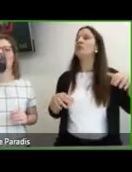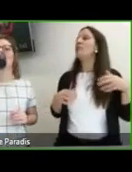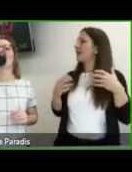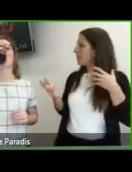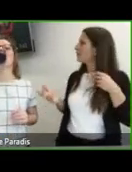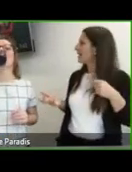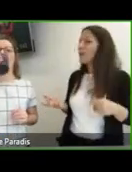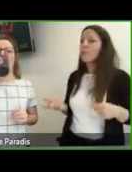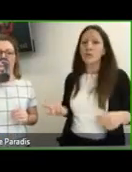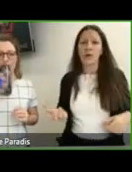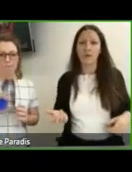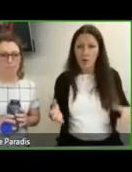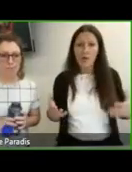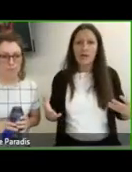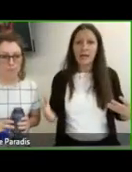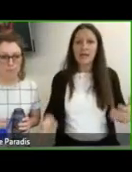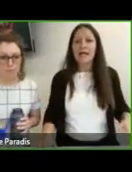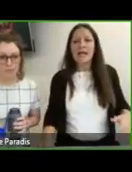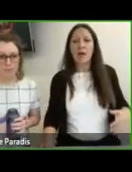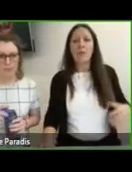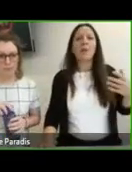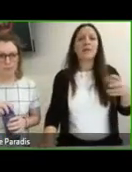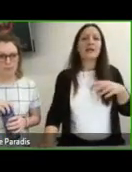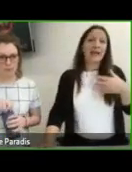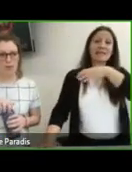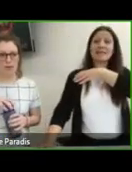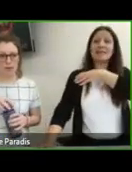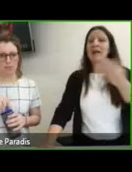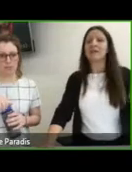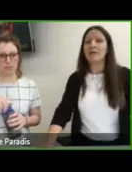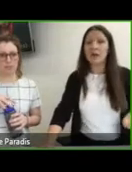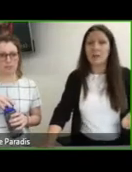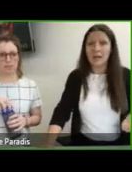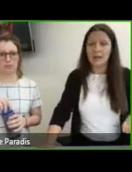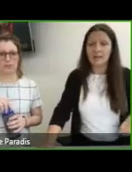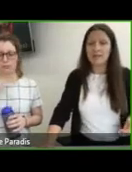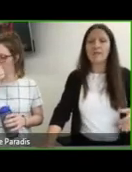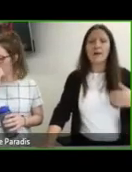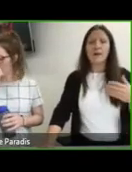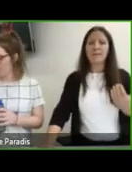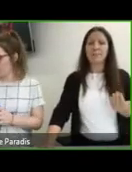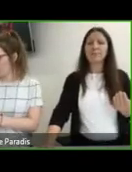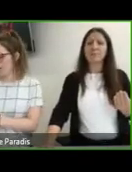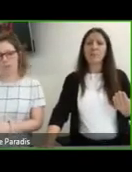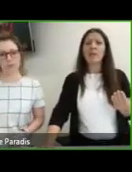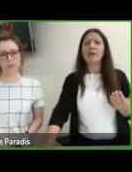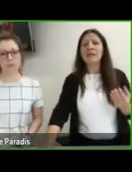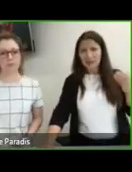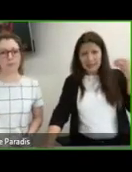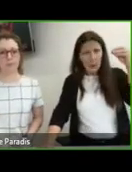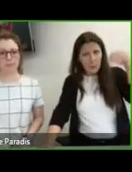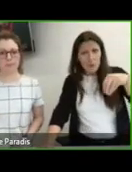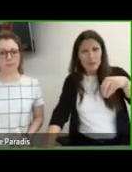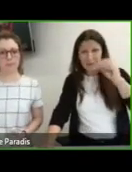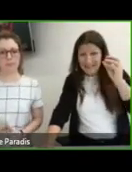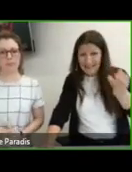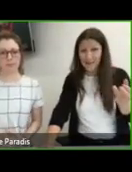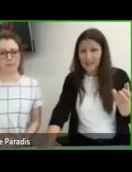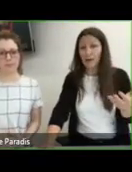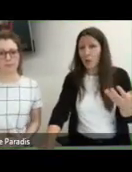qui nous demanderait un traitement plus profond. Okay? Le premier, il existe des centaines de biais cognitifs. Il y en a qui sont